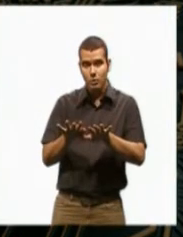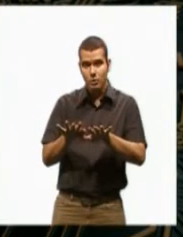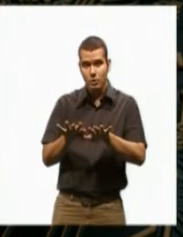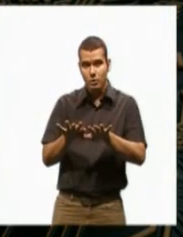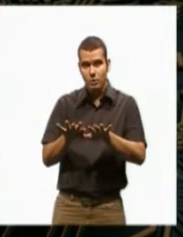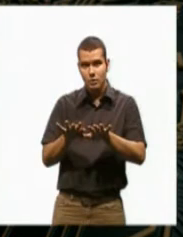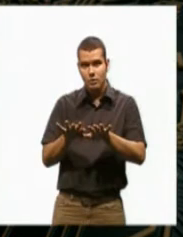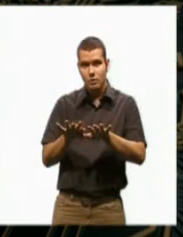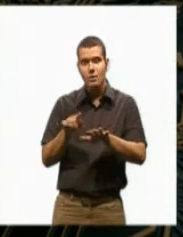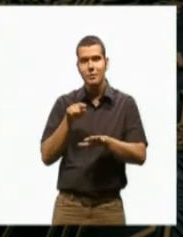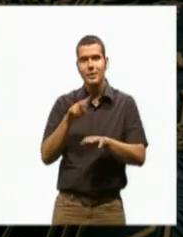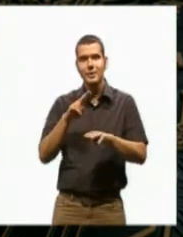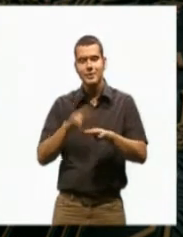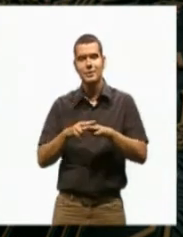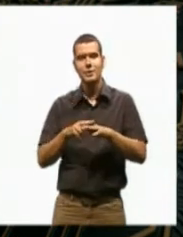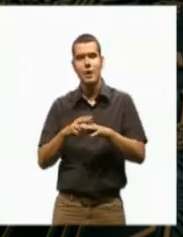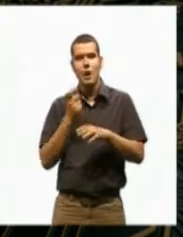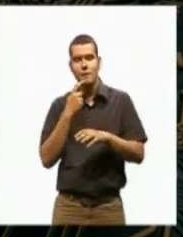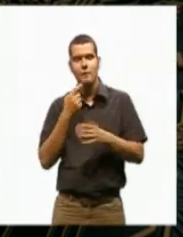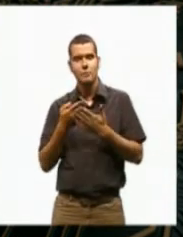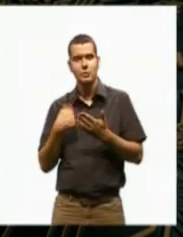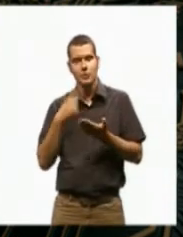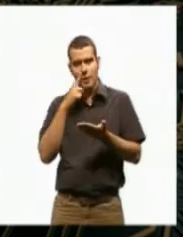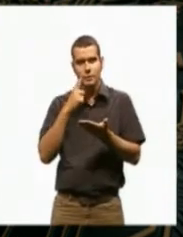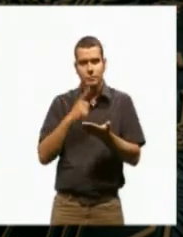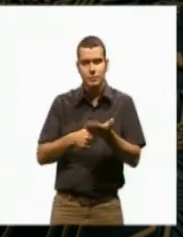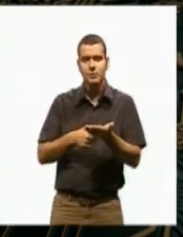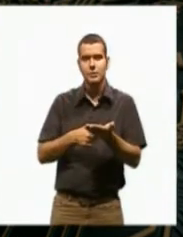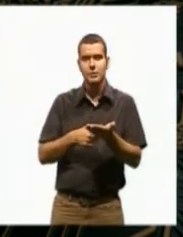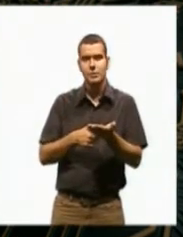aktar faċ li l-sip akkomodazzjoni għadatta għal-tġijiet tal-individu